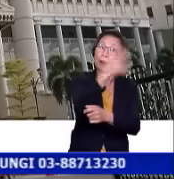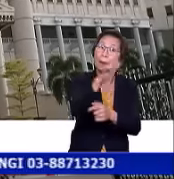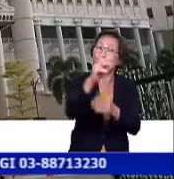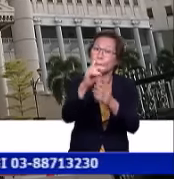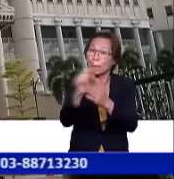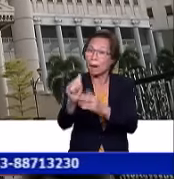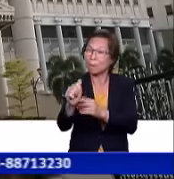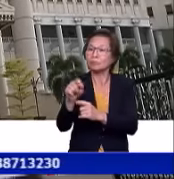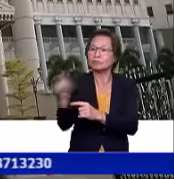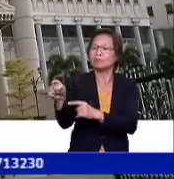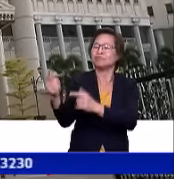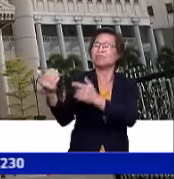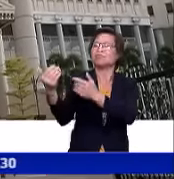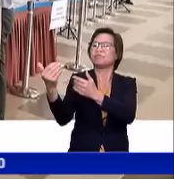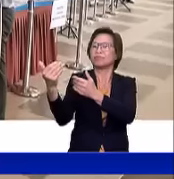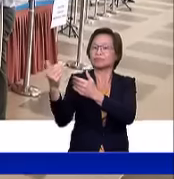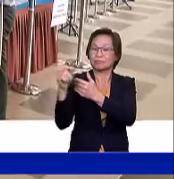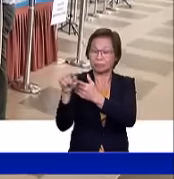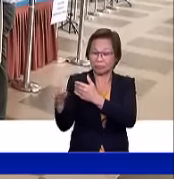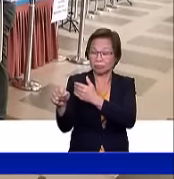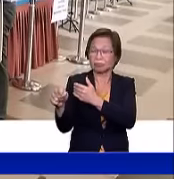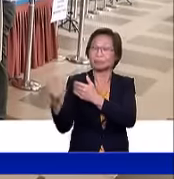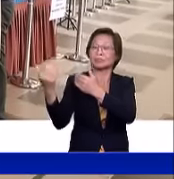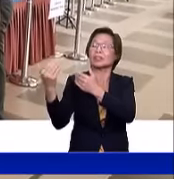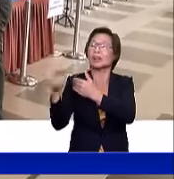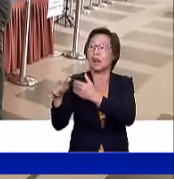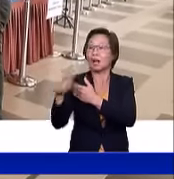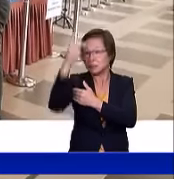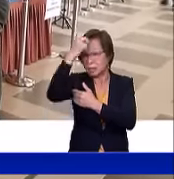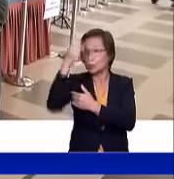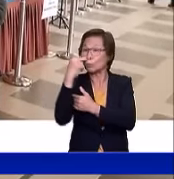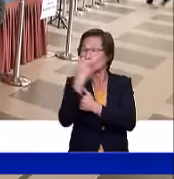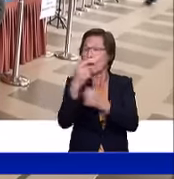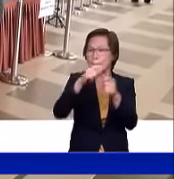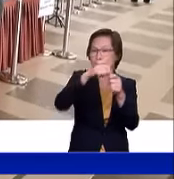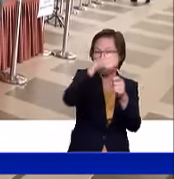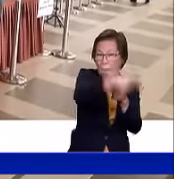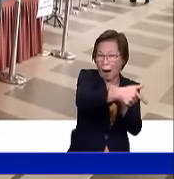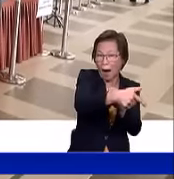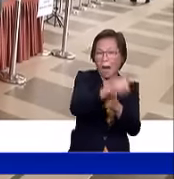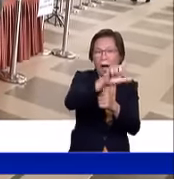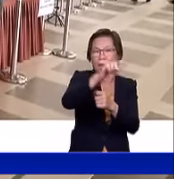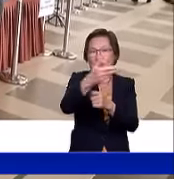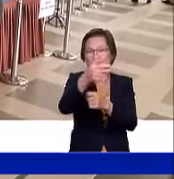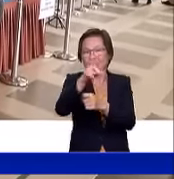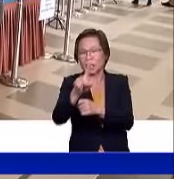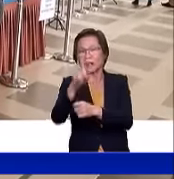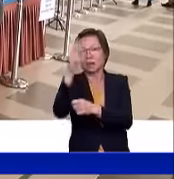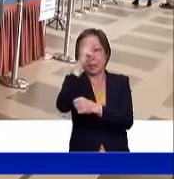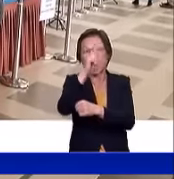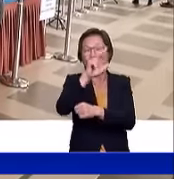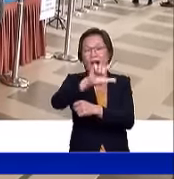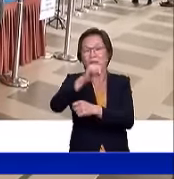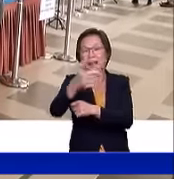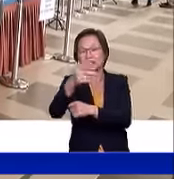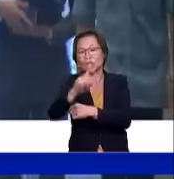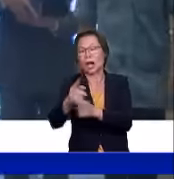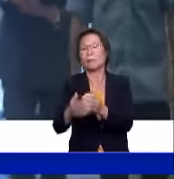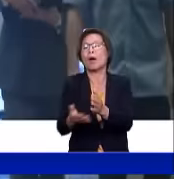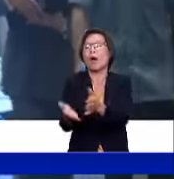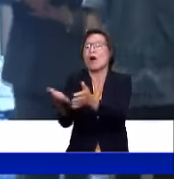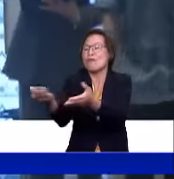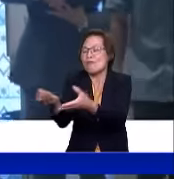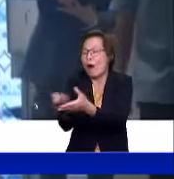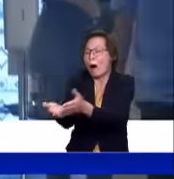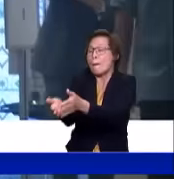RM15,000 kepada defendant. Pada Jun 2019, kerajaan melalui LHDN memfailkan tuntutan terhadap